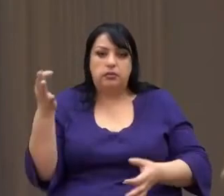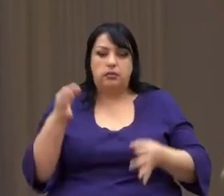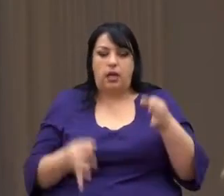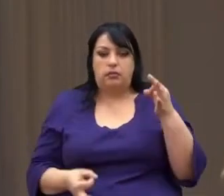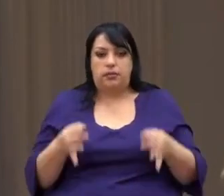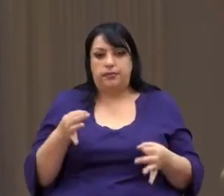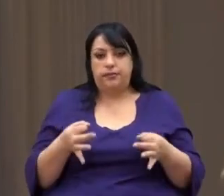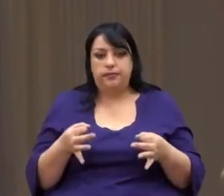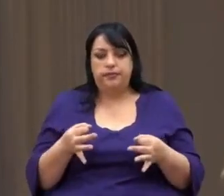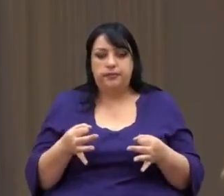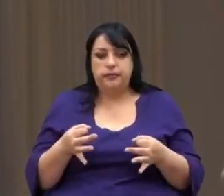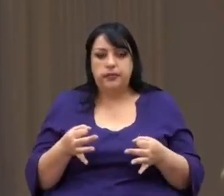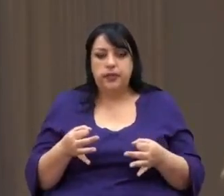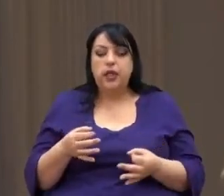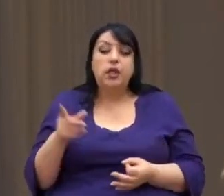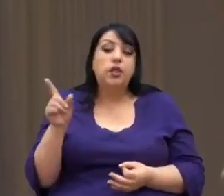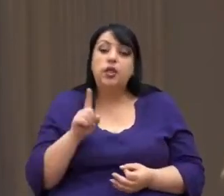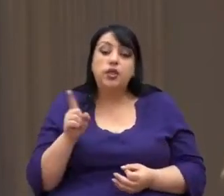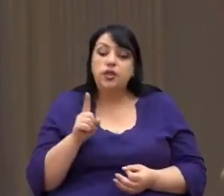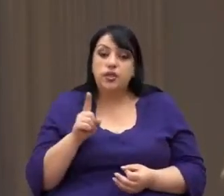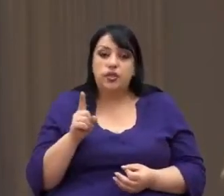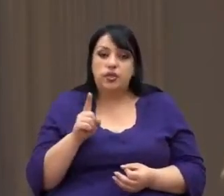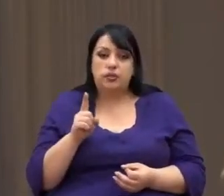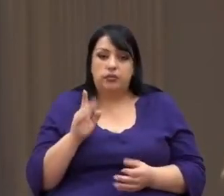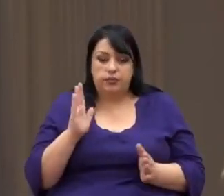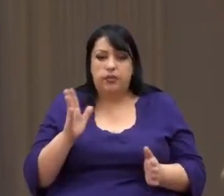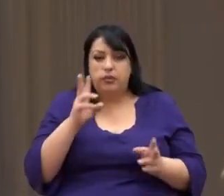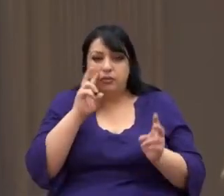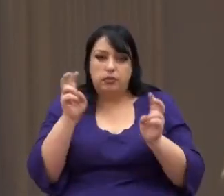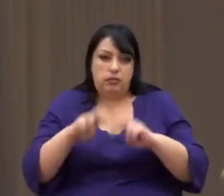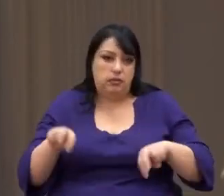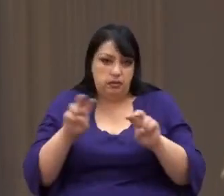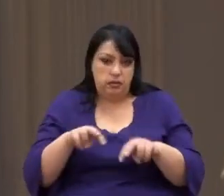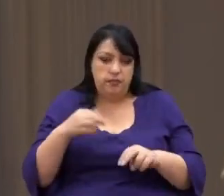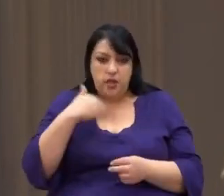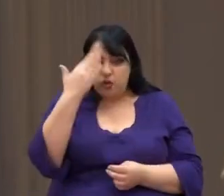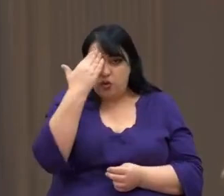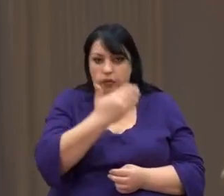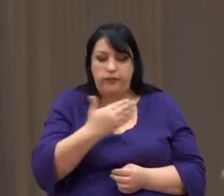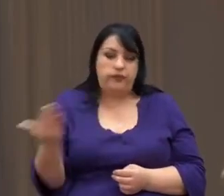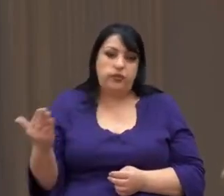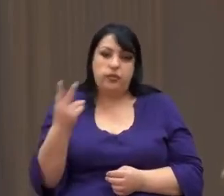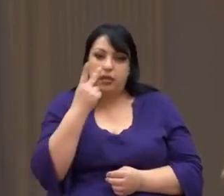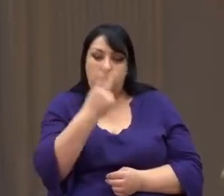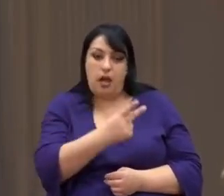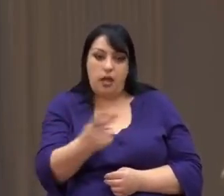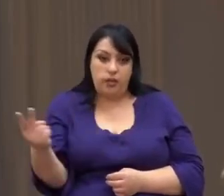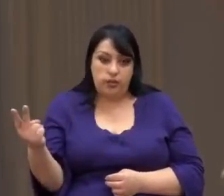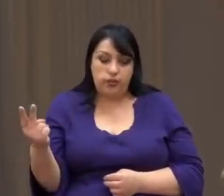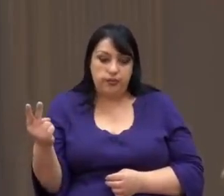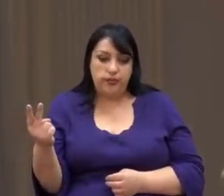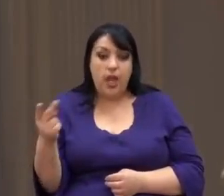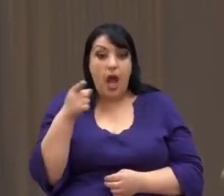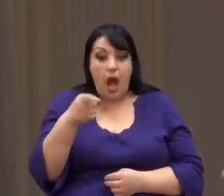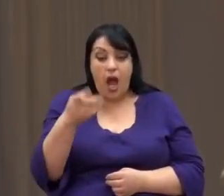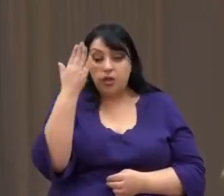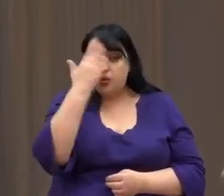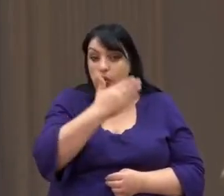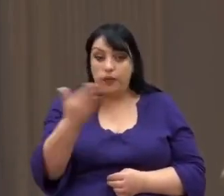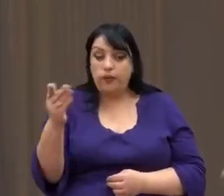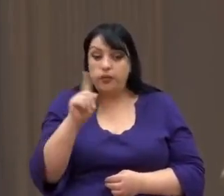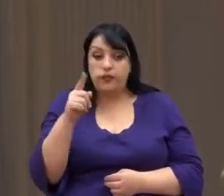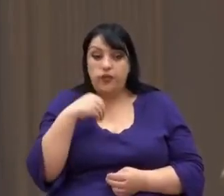ինչ գնահատականին է պետք է արժանանա նաև մեր ժողովրդի կողմից, այն ժողովրդի, որ, ինչպես